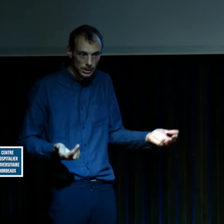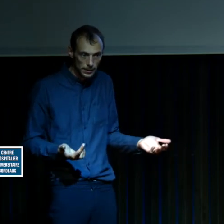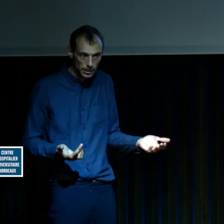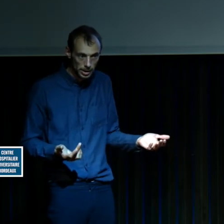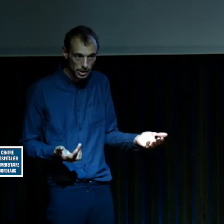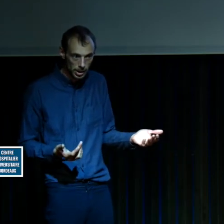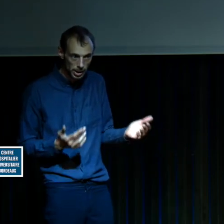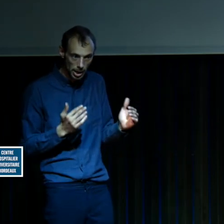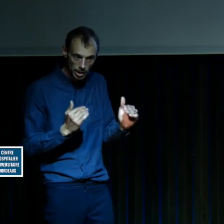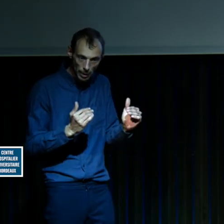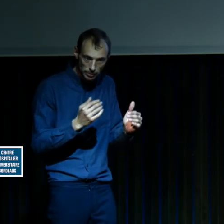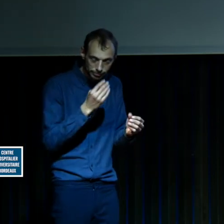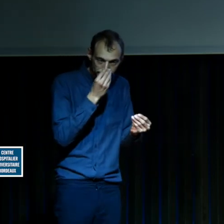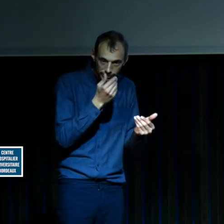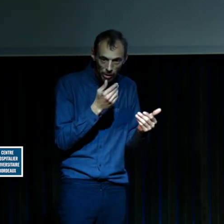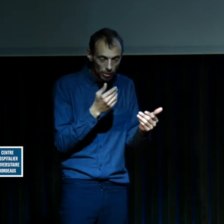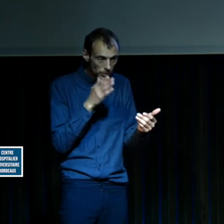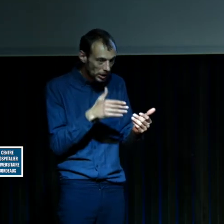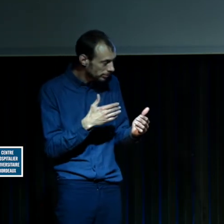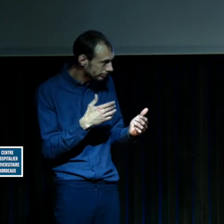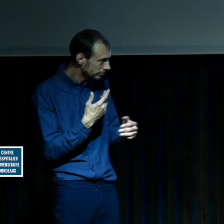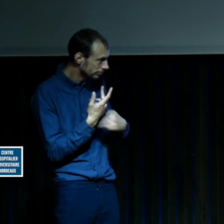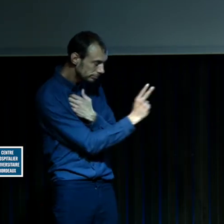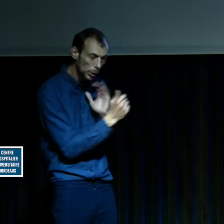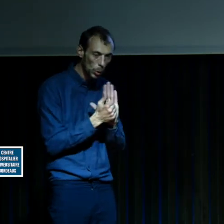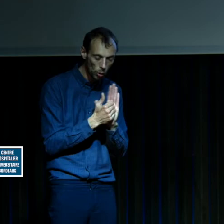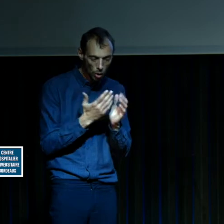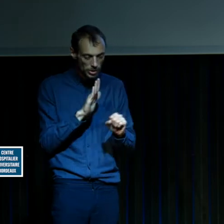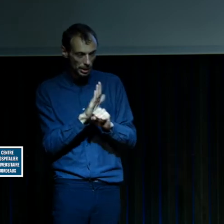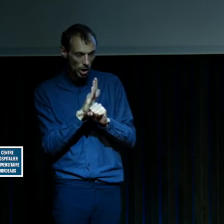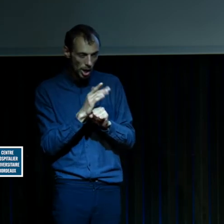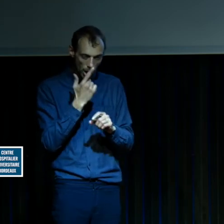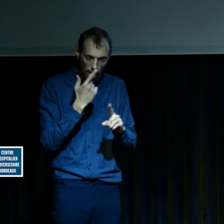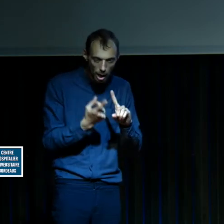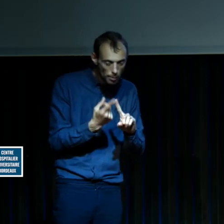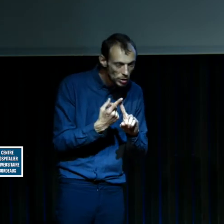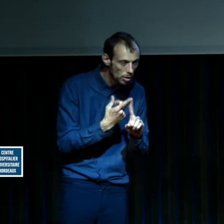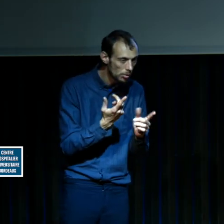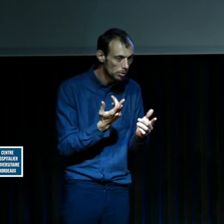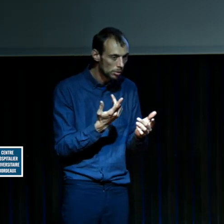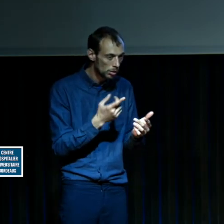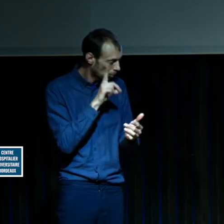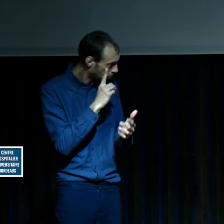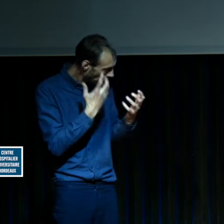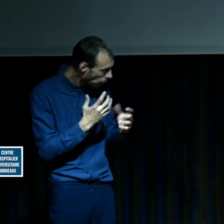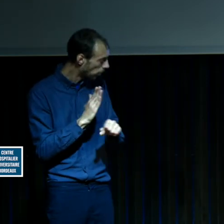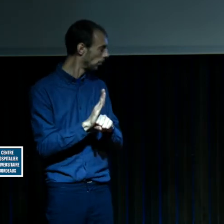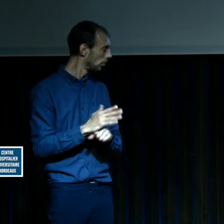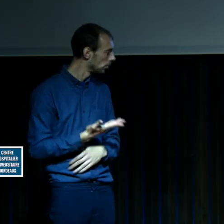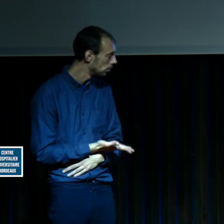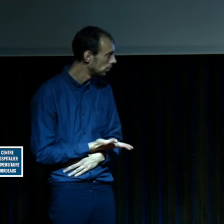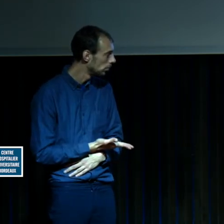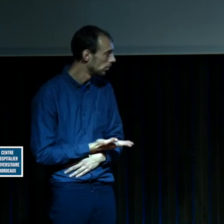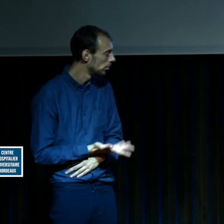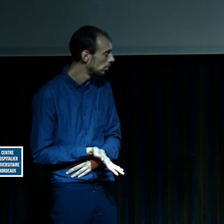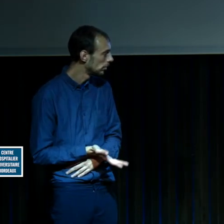On sent que le rôle de témoin est vraiment essentiel pour vous. Est-ce que vous pouvez nous en dire plus?